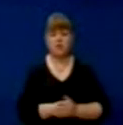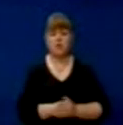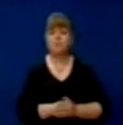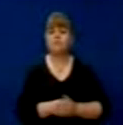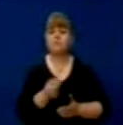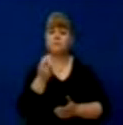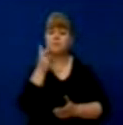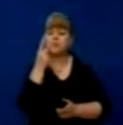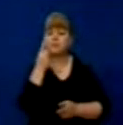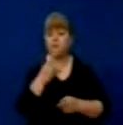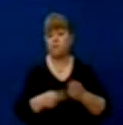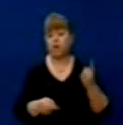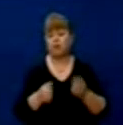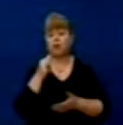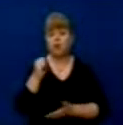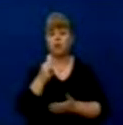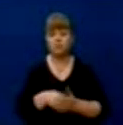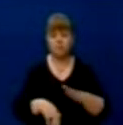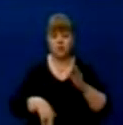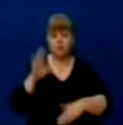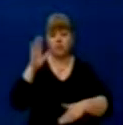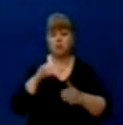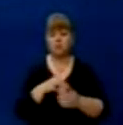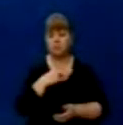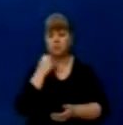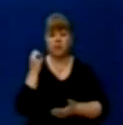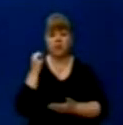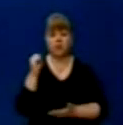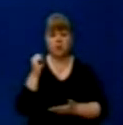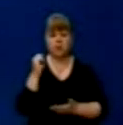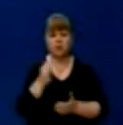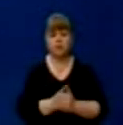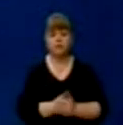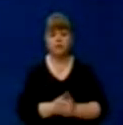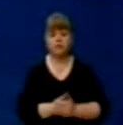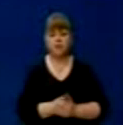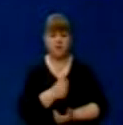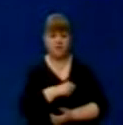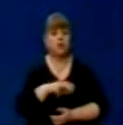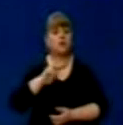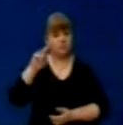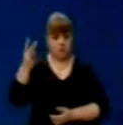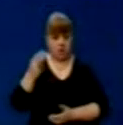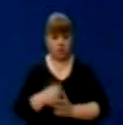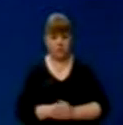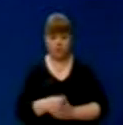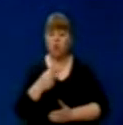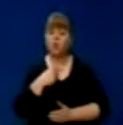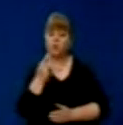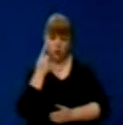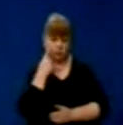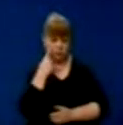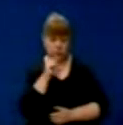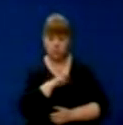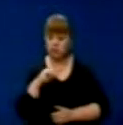vogël të atij donacioni, por pjesa më e madhe ka skadencë edhe në vitin tjetër, dhe unë kom insistu